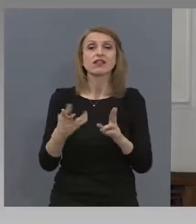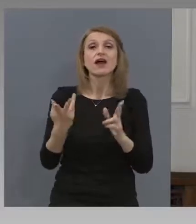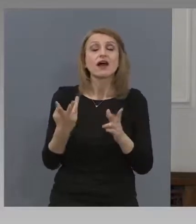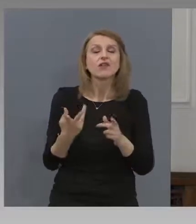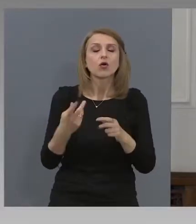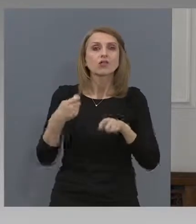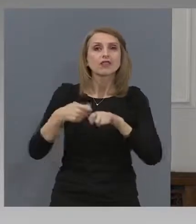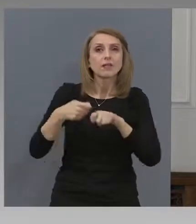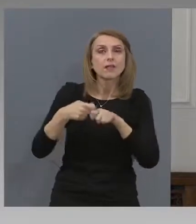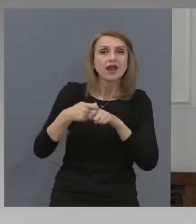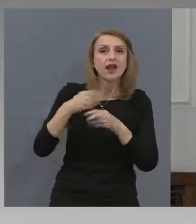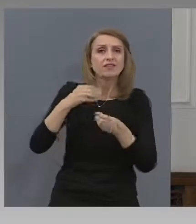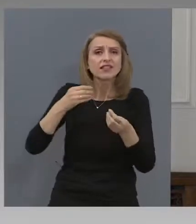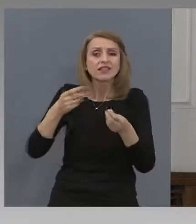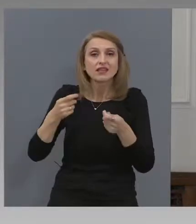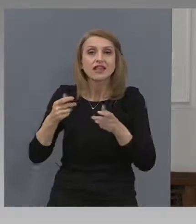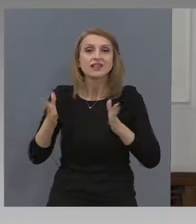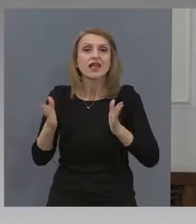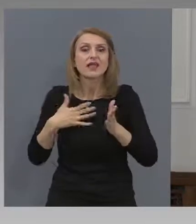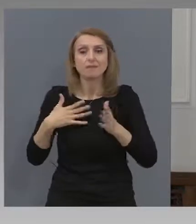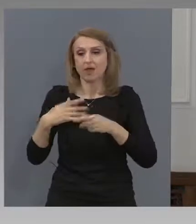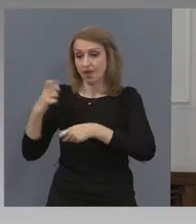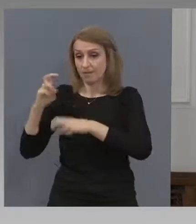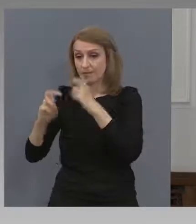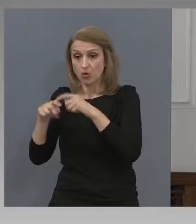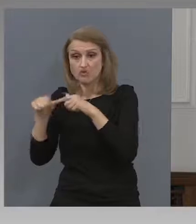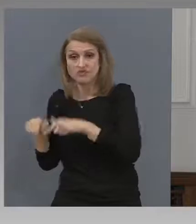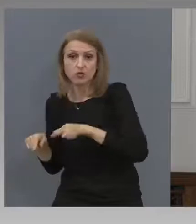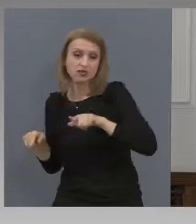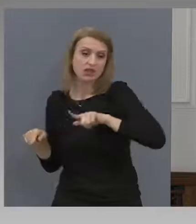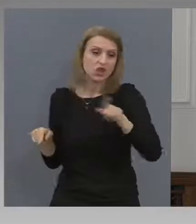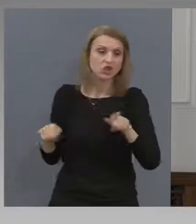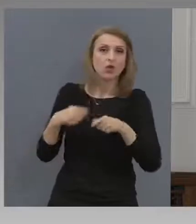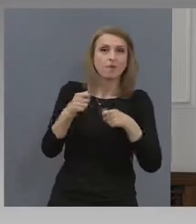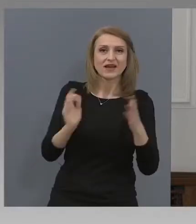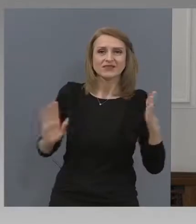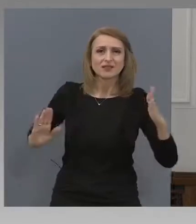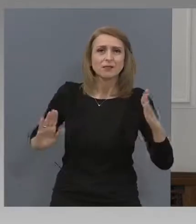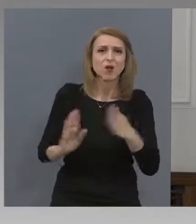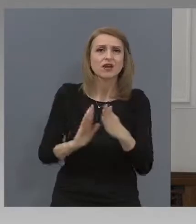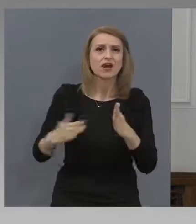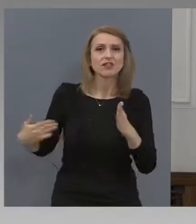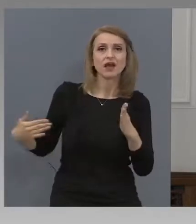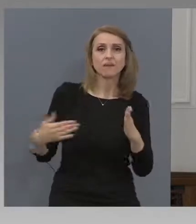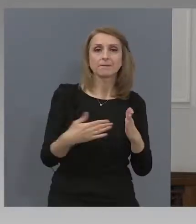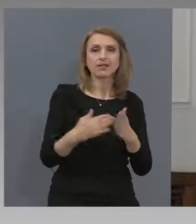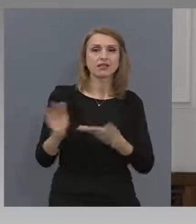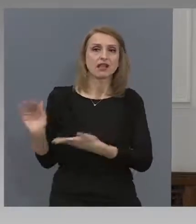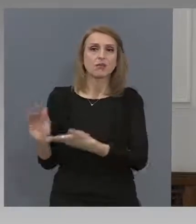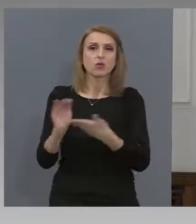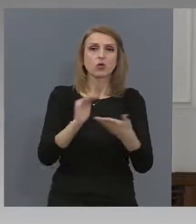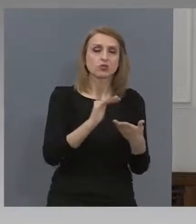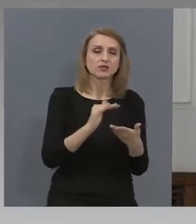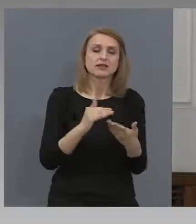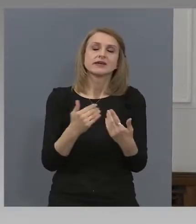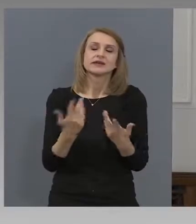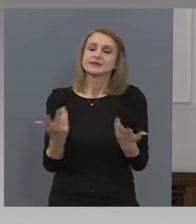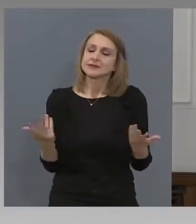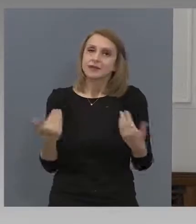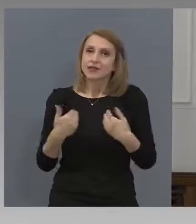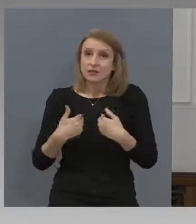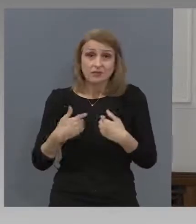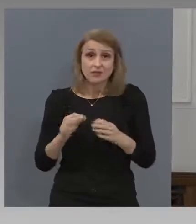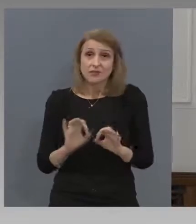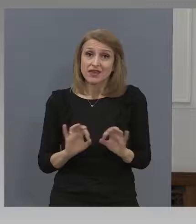на доставка. Това не се е искало от бранша, аз го направих даже въпреки техните предложения. Така че на мен ми е ясно, това е трудно и за двете